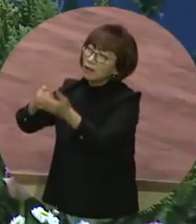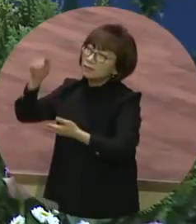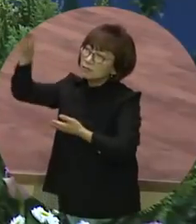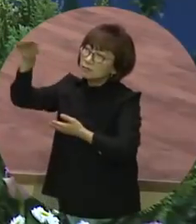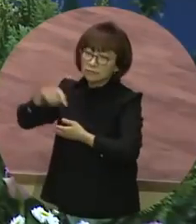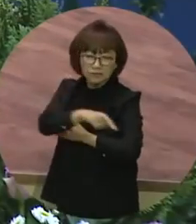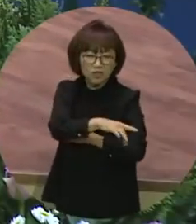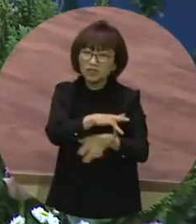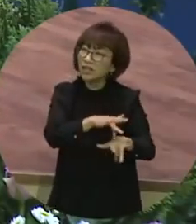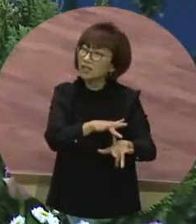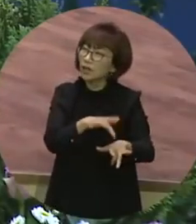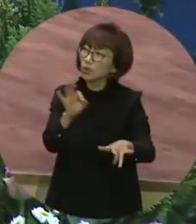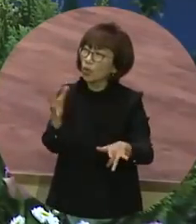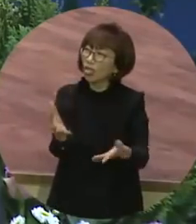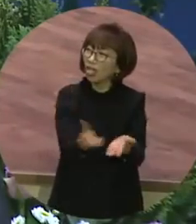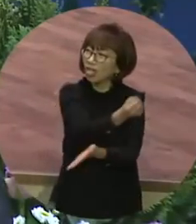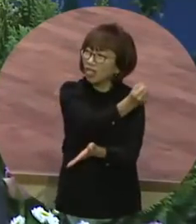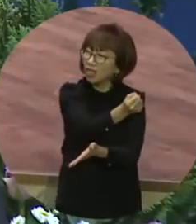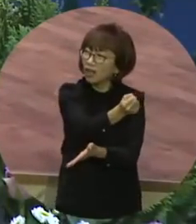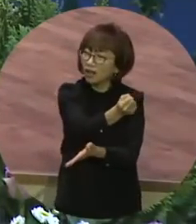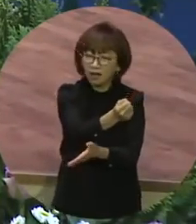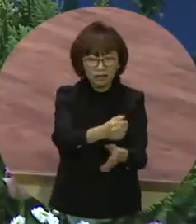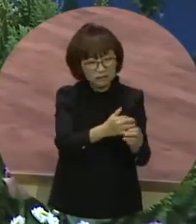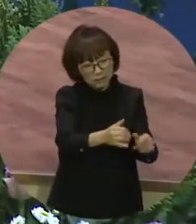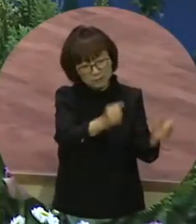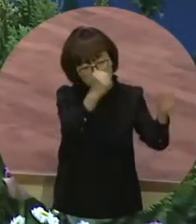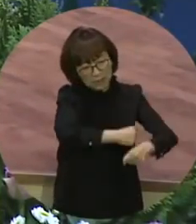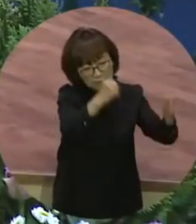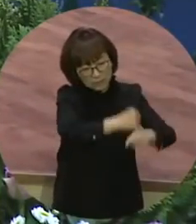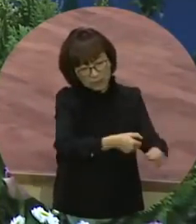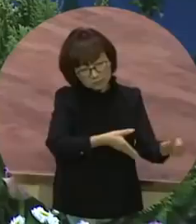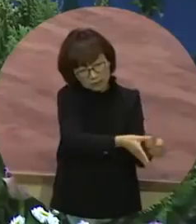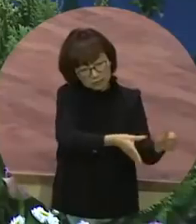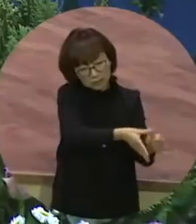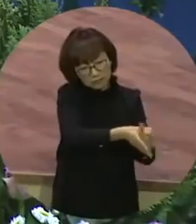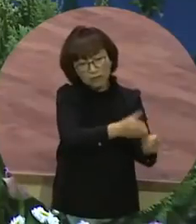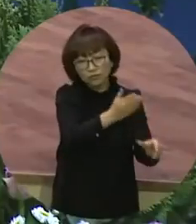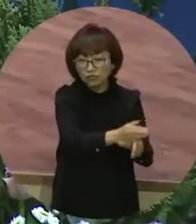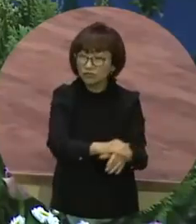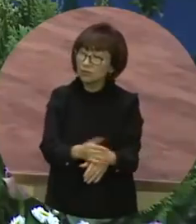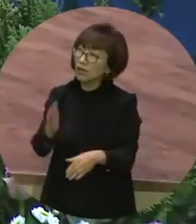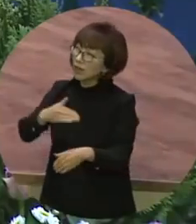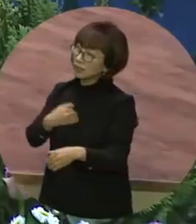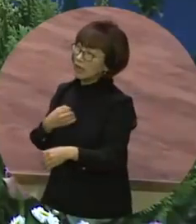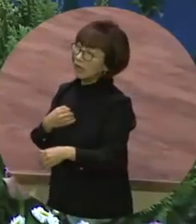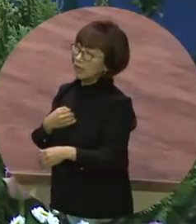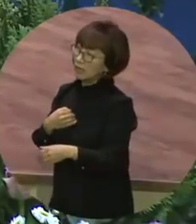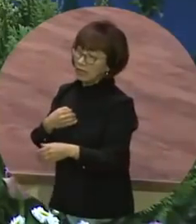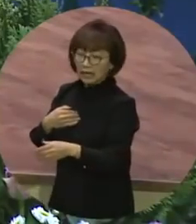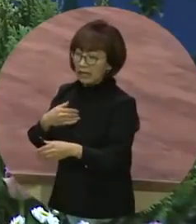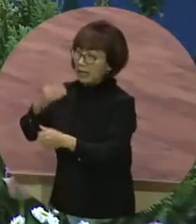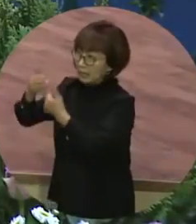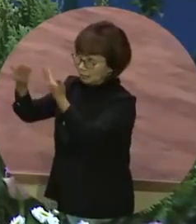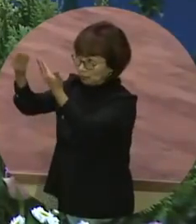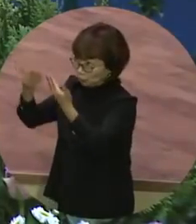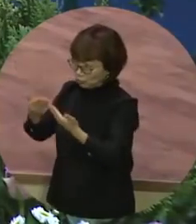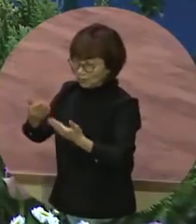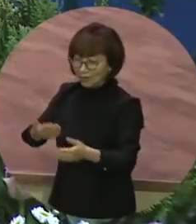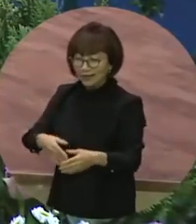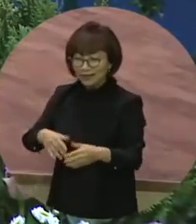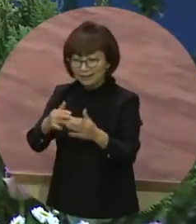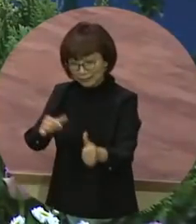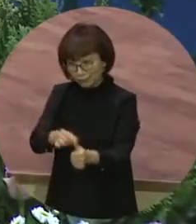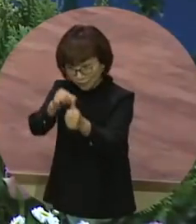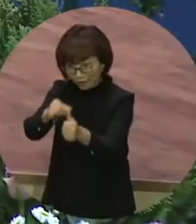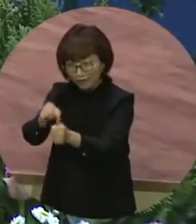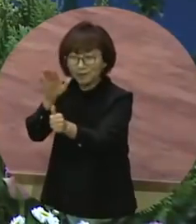있는데 하나님 나에게 빛의 경제를 주옵소서. 그럼 어떻게 해야 돼요? 하나님 앞에 정확하게 십일조 생활, 감사 생활 없고